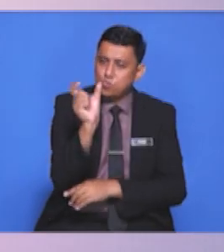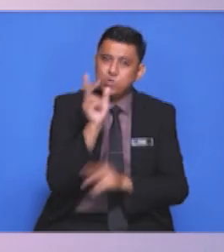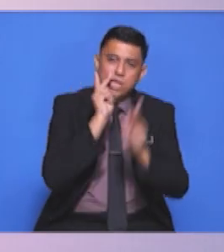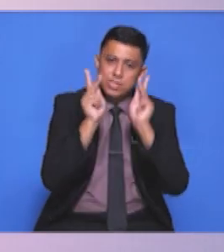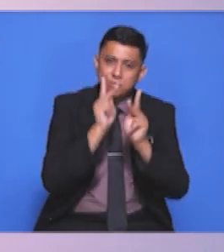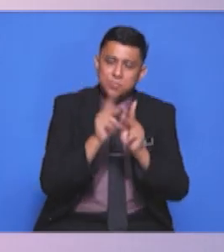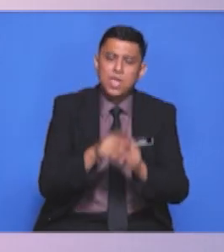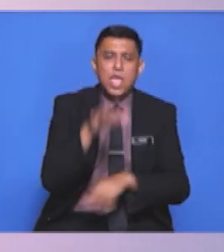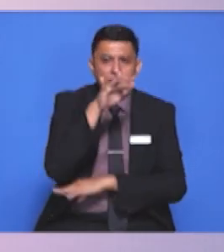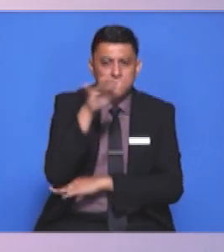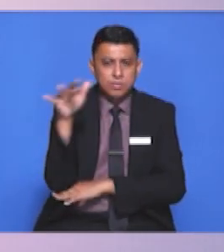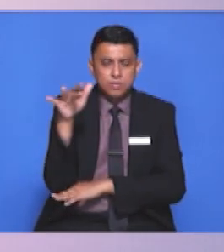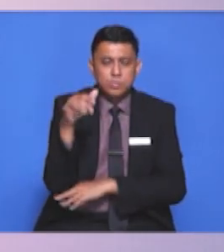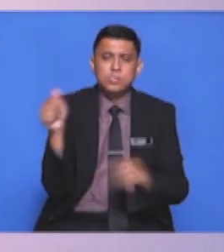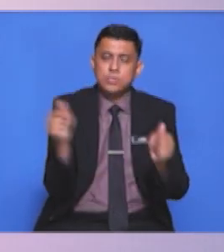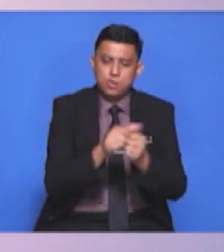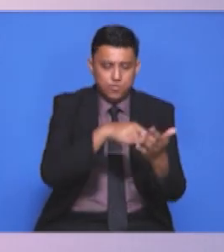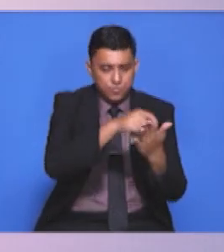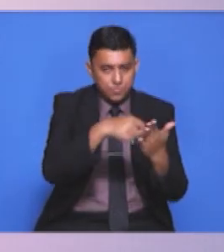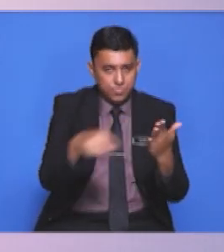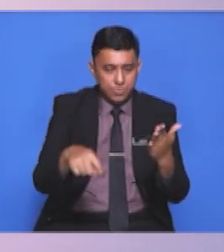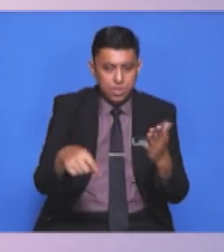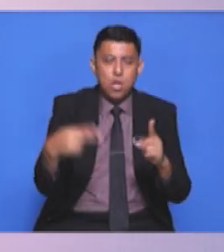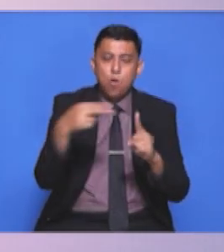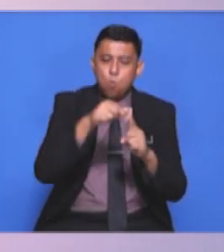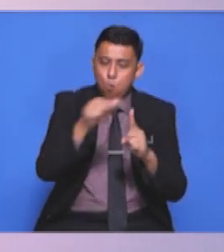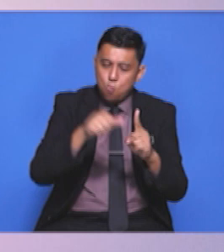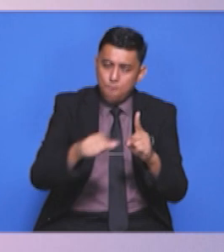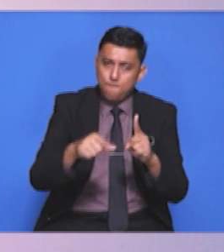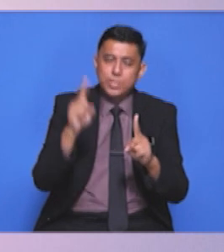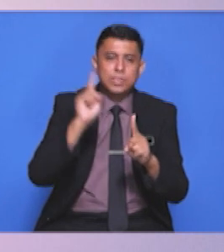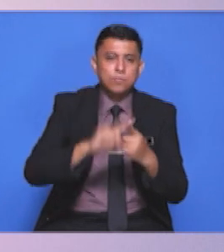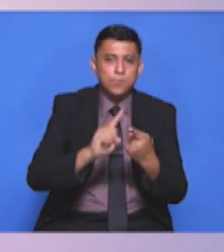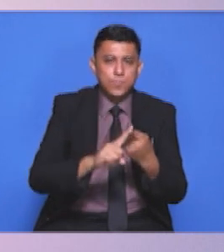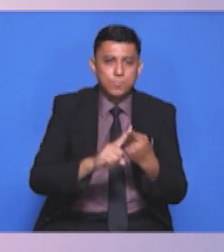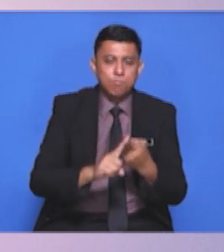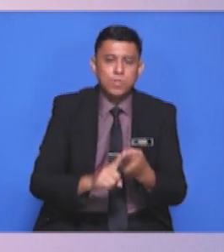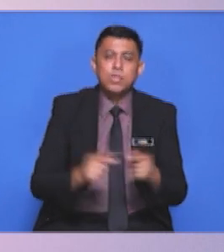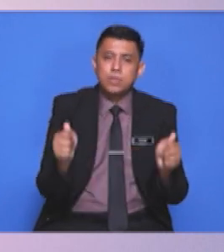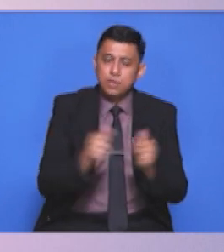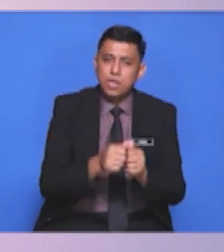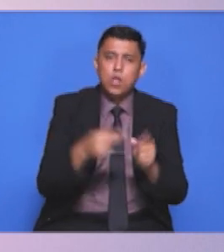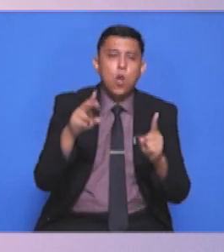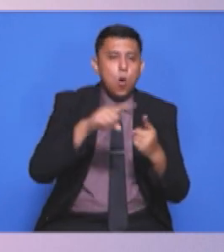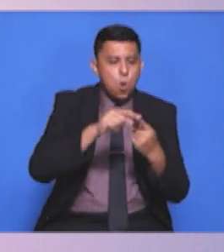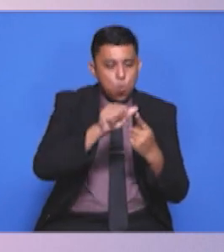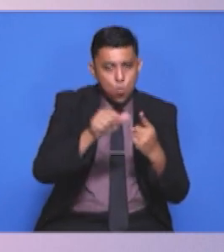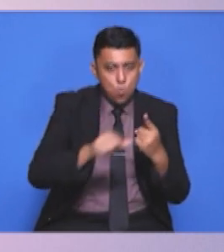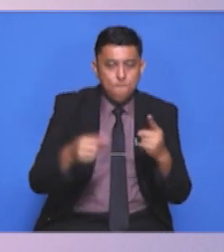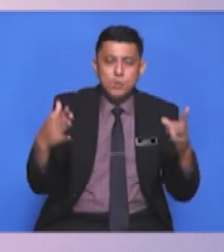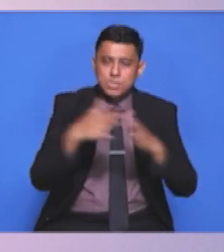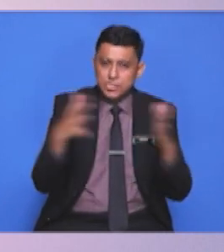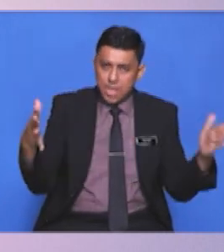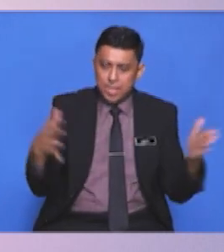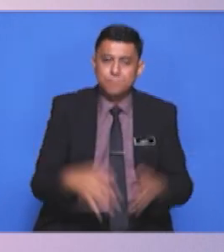akan diejek dengan menulis huruf pertama dengan huruf besar contoh